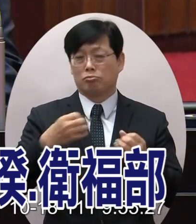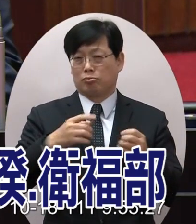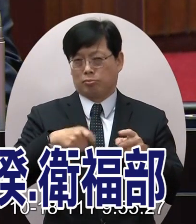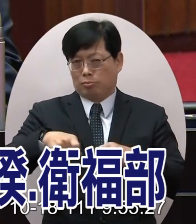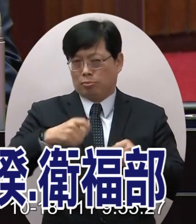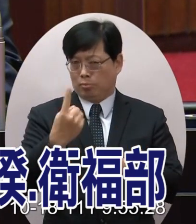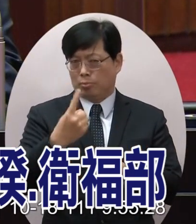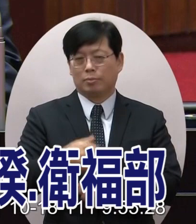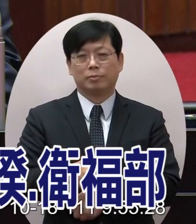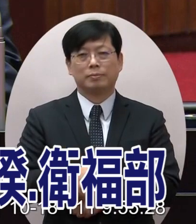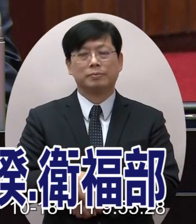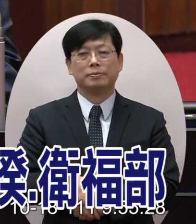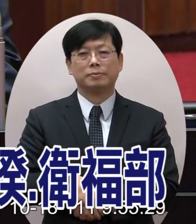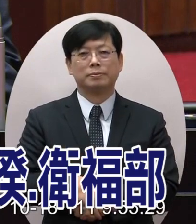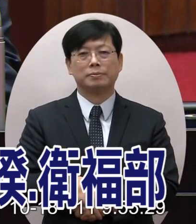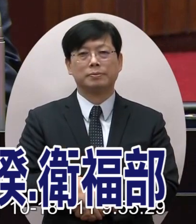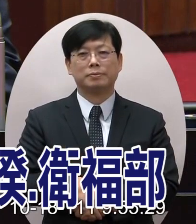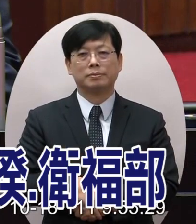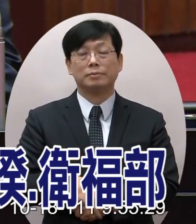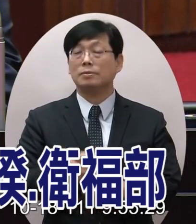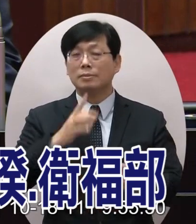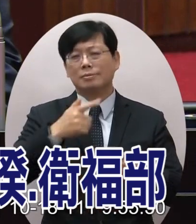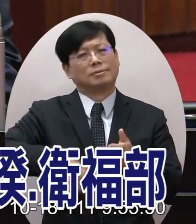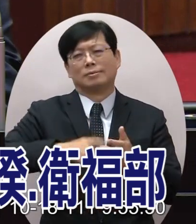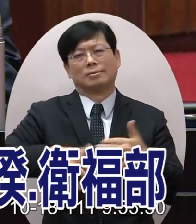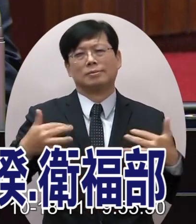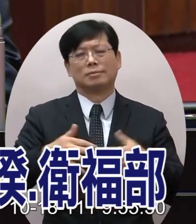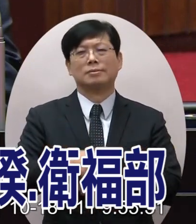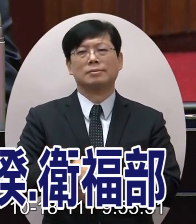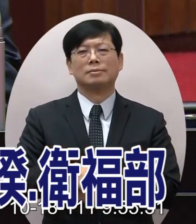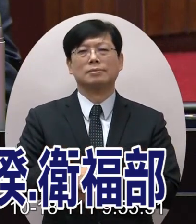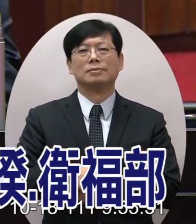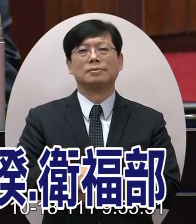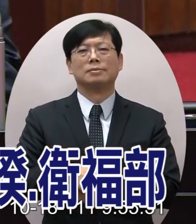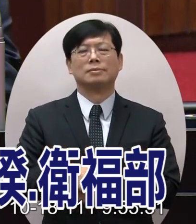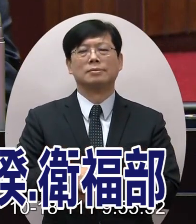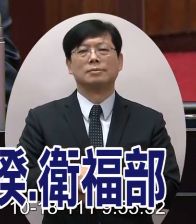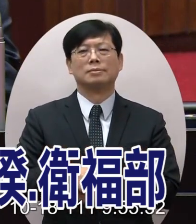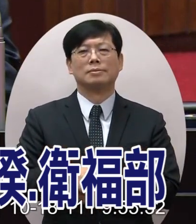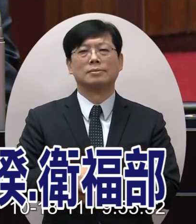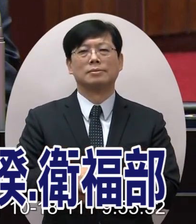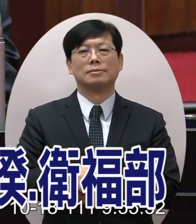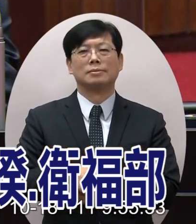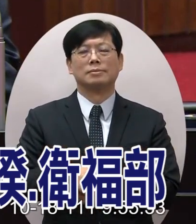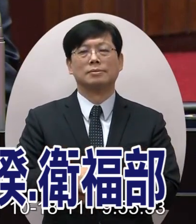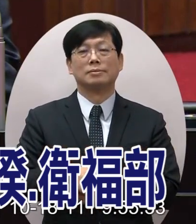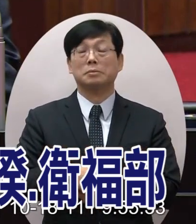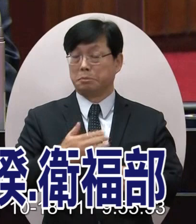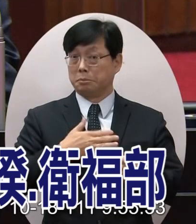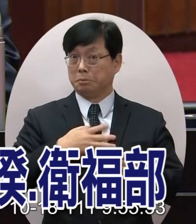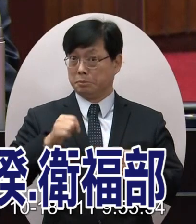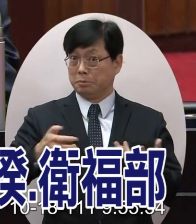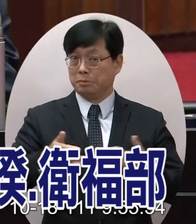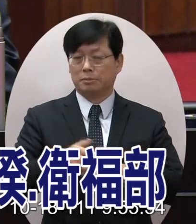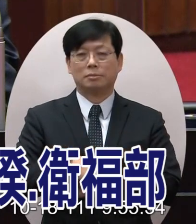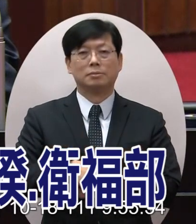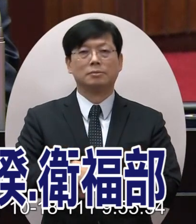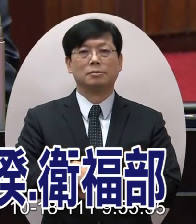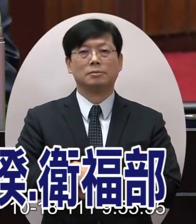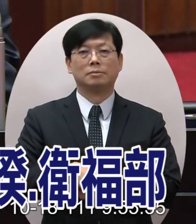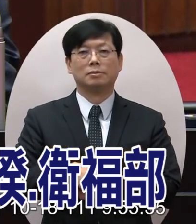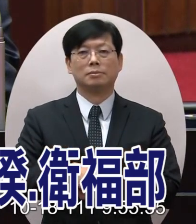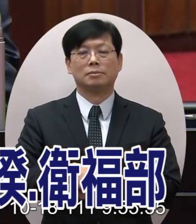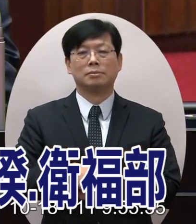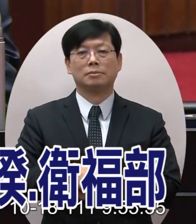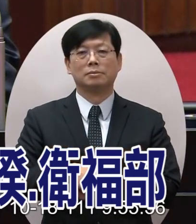政策而已 啊？我 没有，这个是很简单的问题。 我每个礼拜至少都主持一次防疫会议。 对，那你知道 我们都一直讲防疫